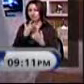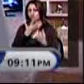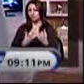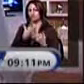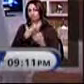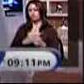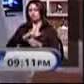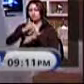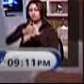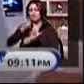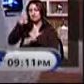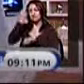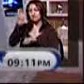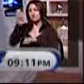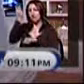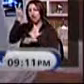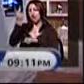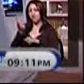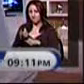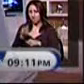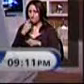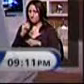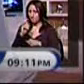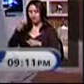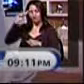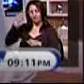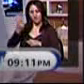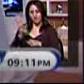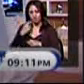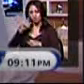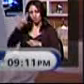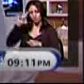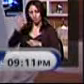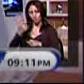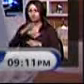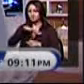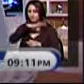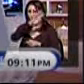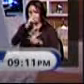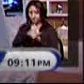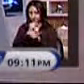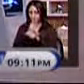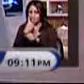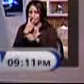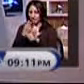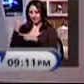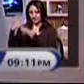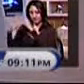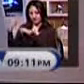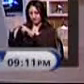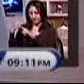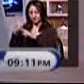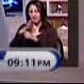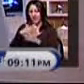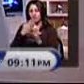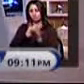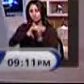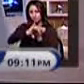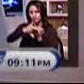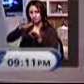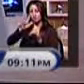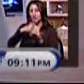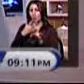ده حاجة يعني غير انها لن تحدث اطلاقا، يعني مش هيحصل. هو اتخذ وجهة نظر اخرى، قال القضاء على الفساد ده